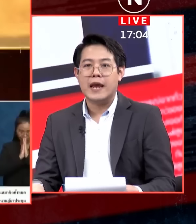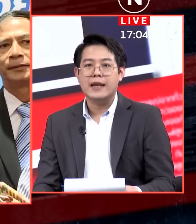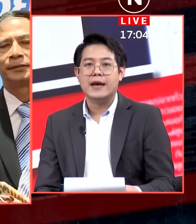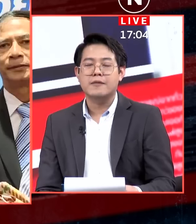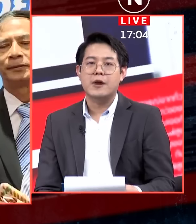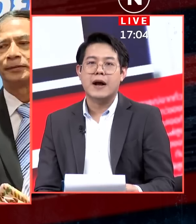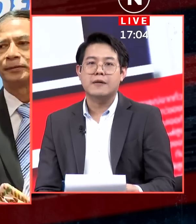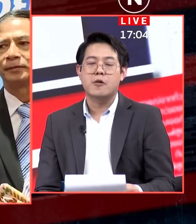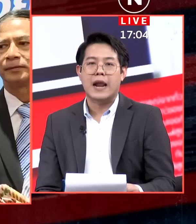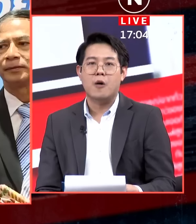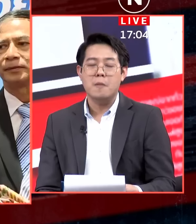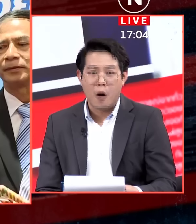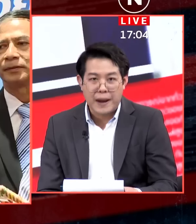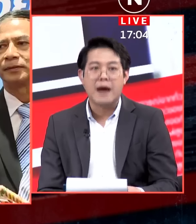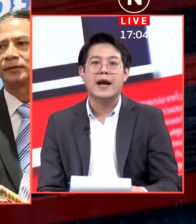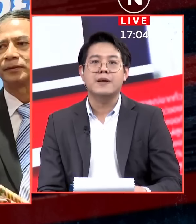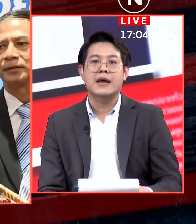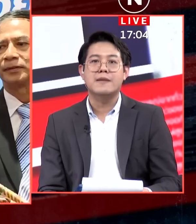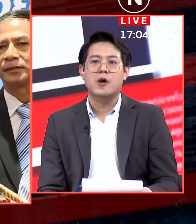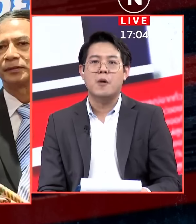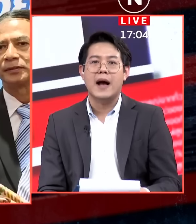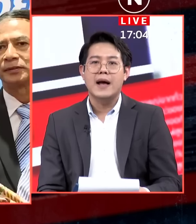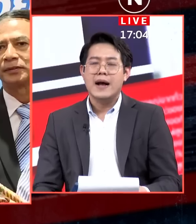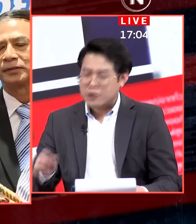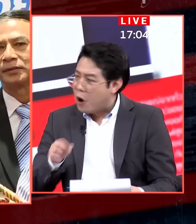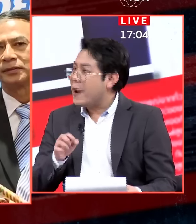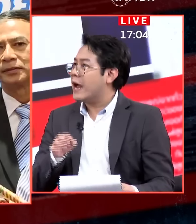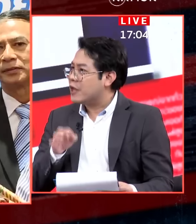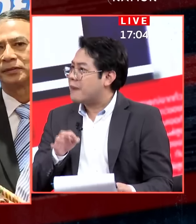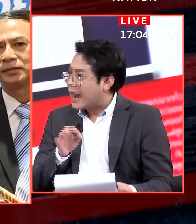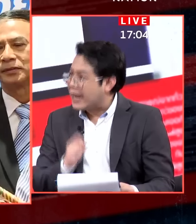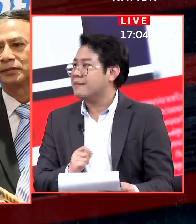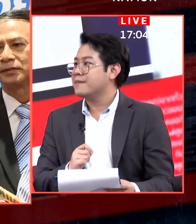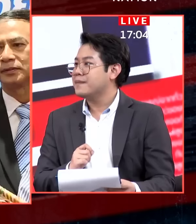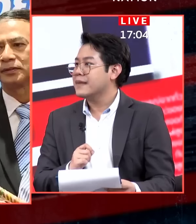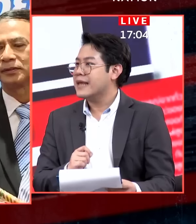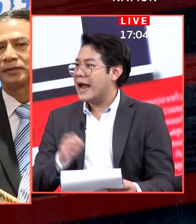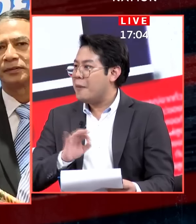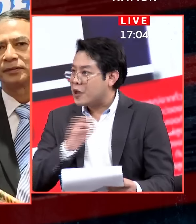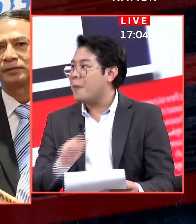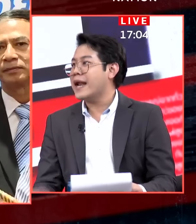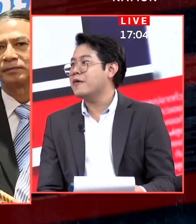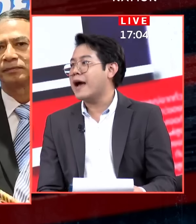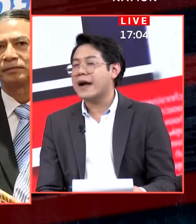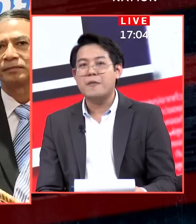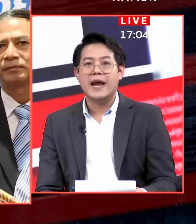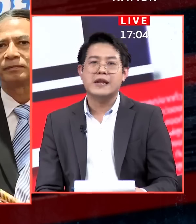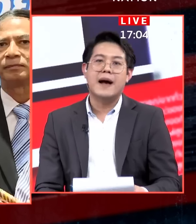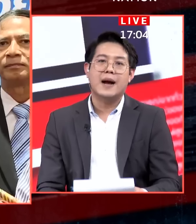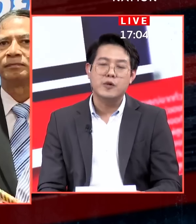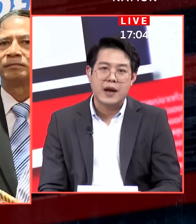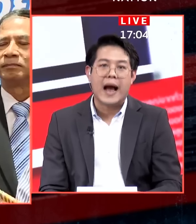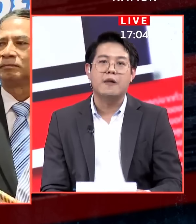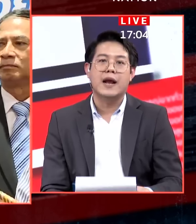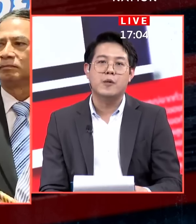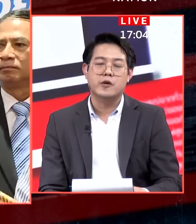คุณสุทินเนี่ยรัฐมนตรีว่าการกระทรวงกลาโหมบอกไปแล้วนะครับตั้งแต่เริ่มต้นบอกว่าตัวเขาเองเขาติดภารกิจยังไงเขาไม่ตอบไม่ได้อยู่แล้วนะครับวันนี้ให้สัมภา